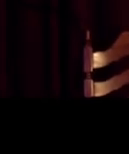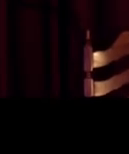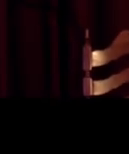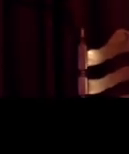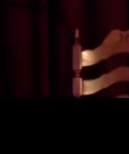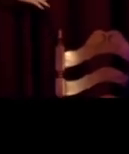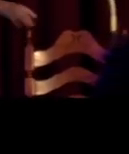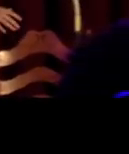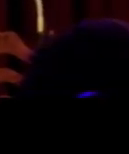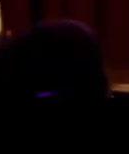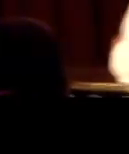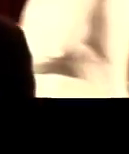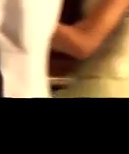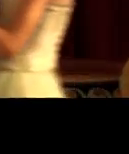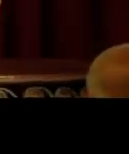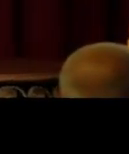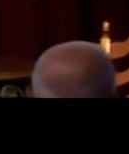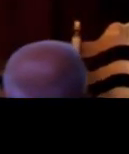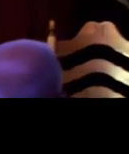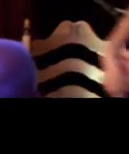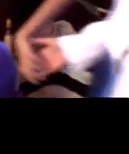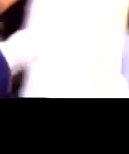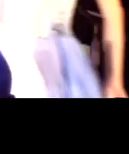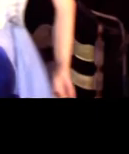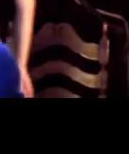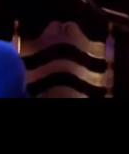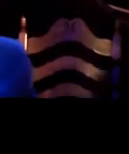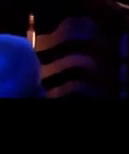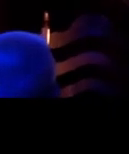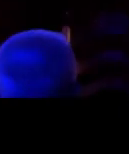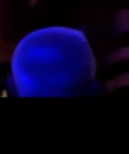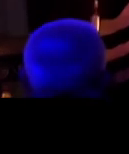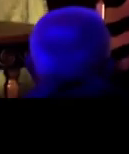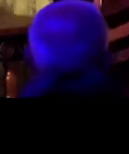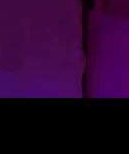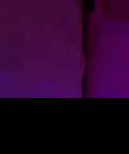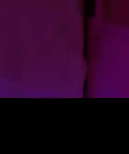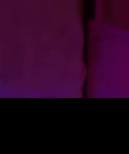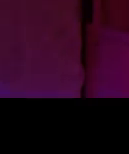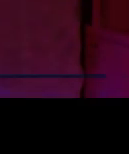тільки вшанувати пам'ять Алли Квасенко, але й виконати роль, про яку завжди мріяла.